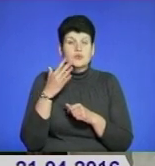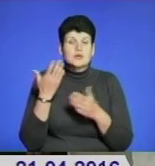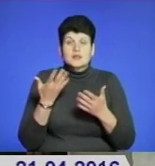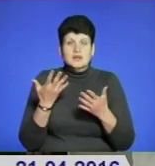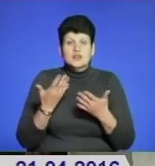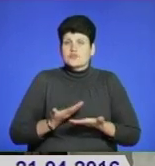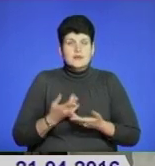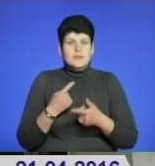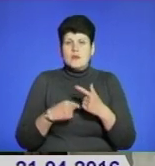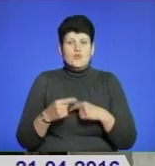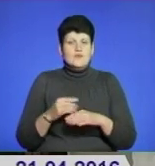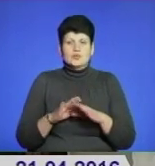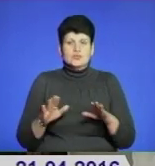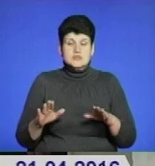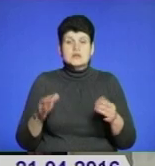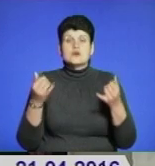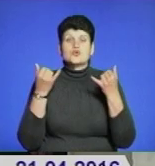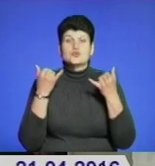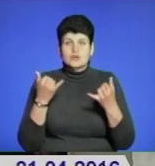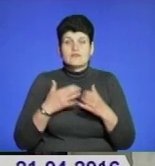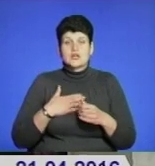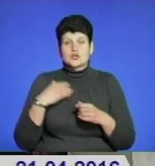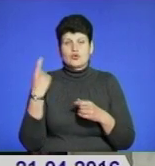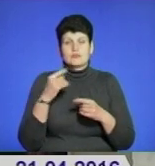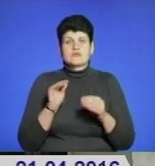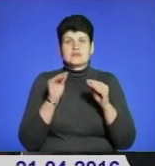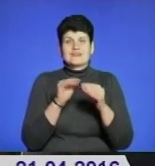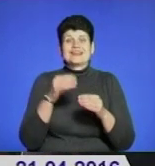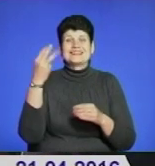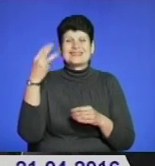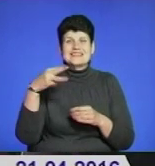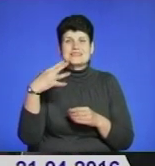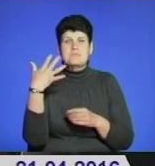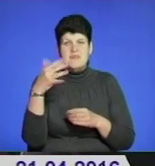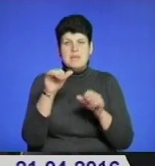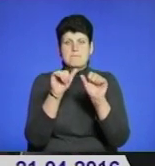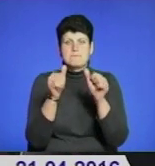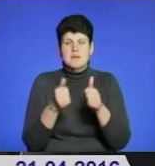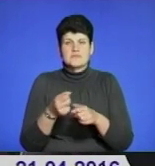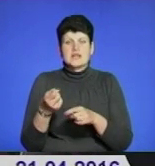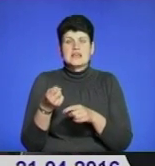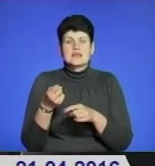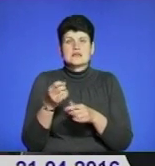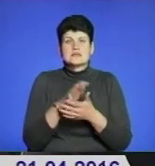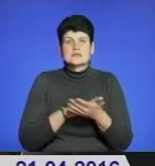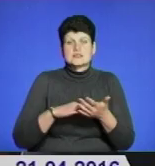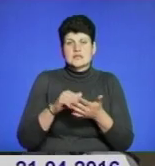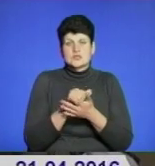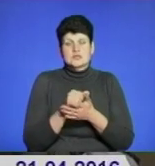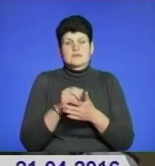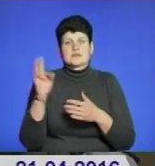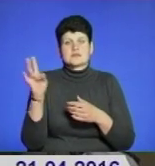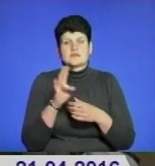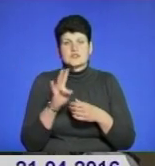не повернулися. Нині в нашій області встановлено 35 пам'ятників репресованим священнослужителям. Ще